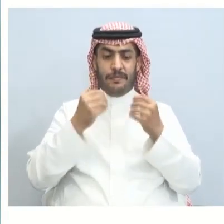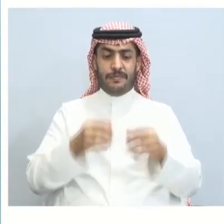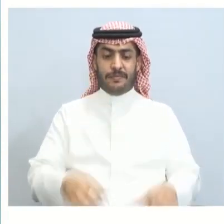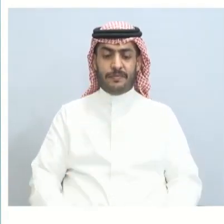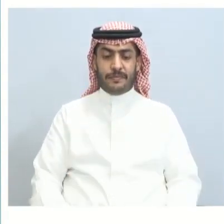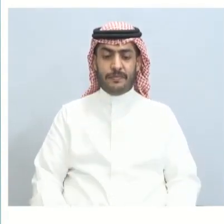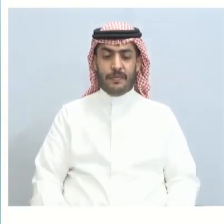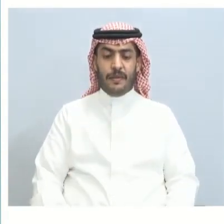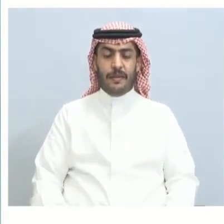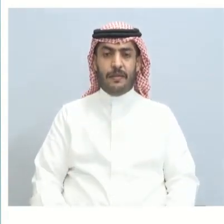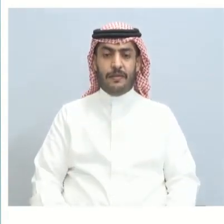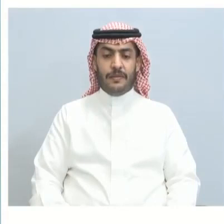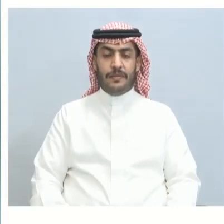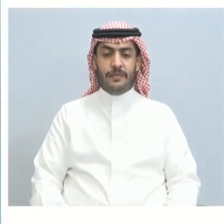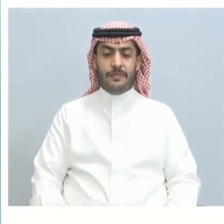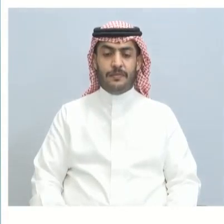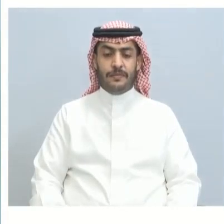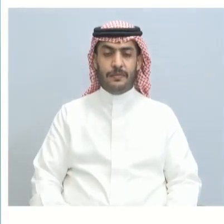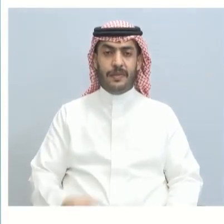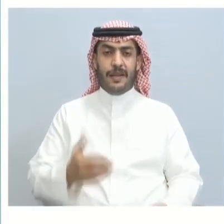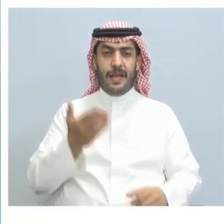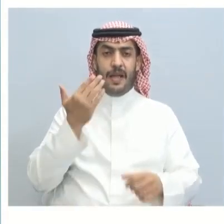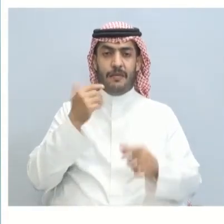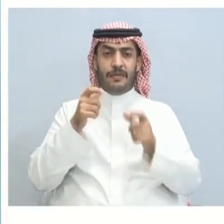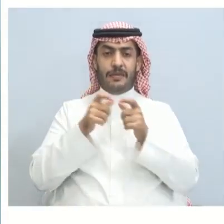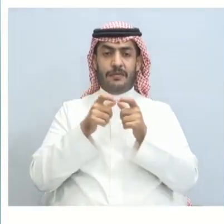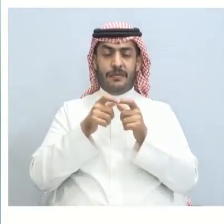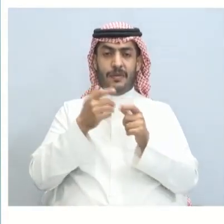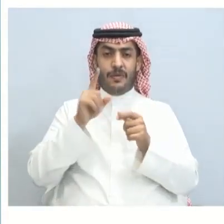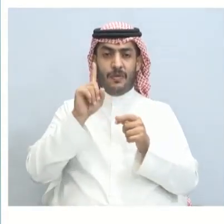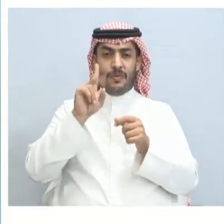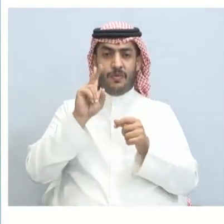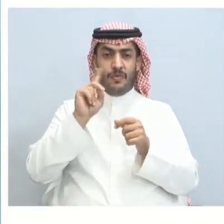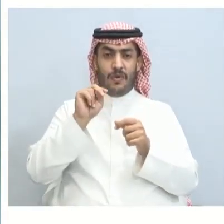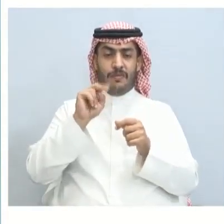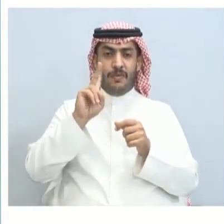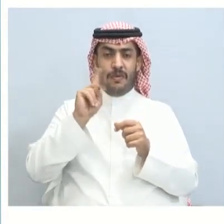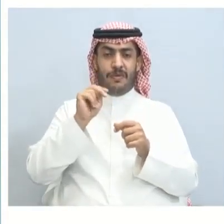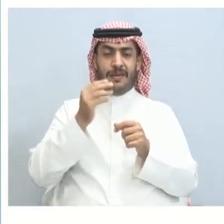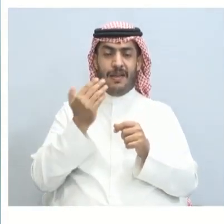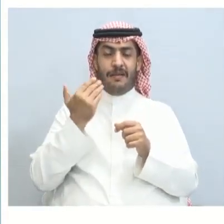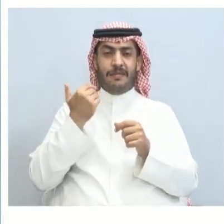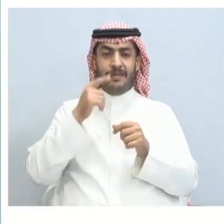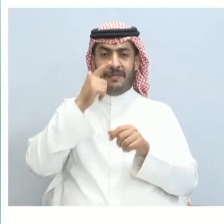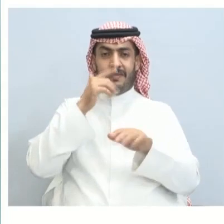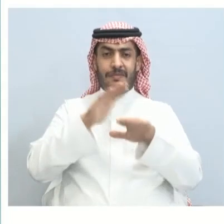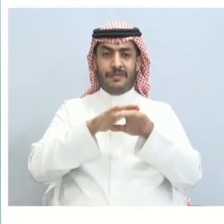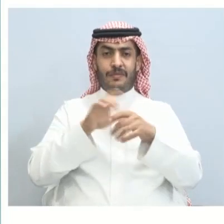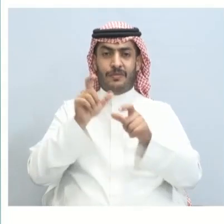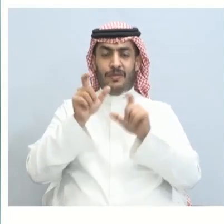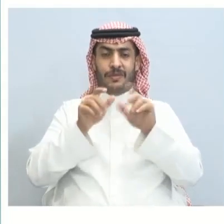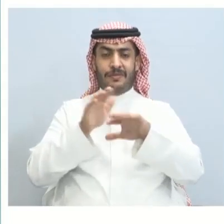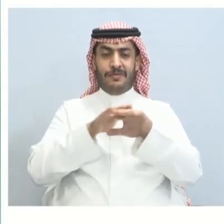معلومات ايضا قبل ان يبدا الاجتماع قبل يوم او قبل فتره معينه يذكر المشاركين